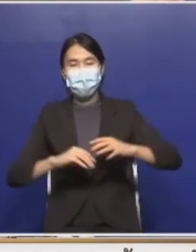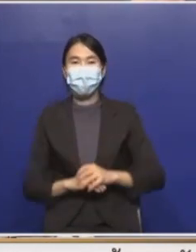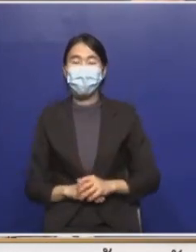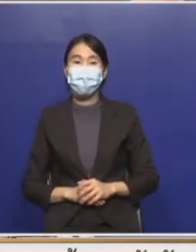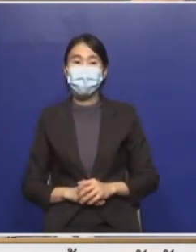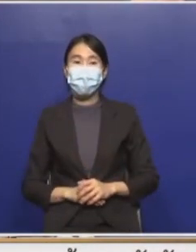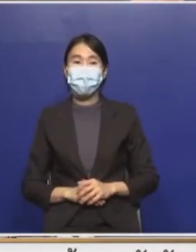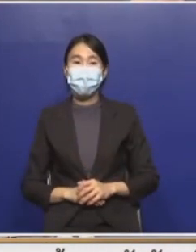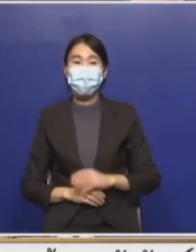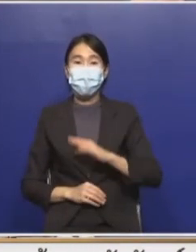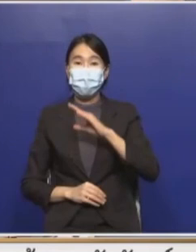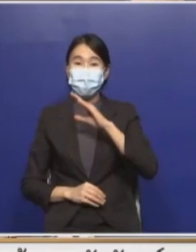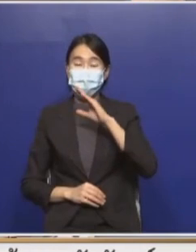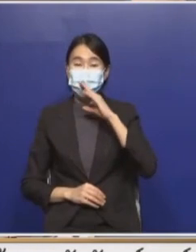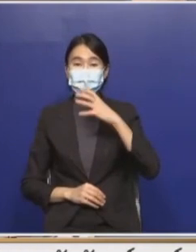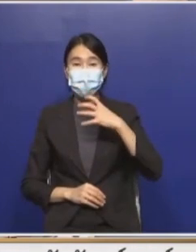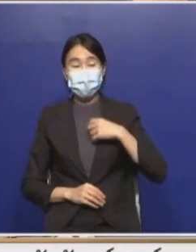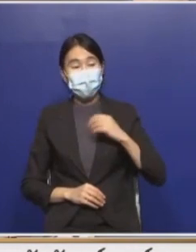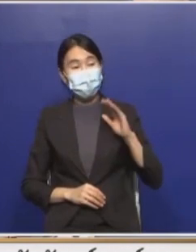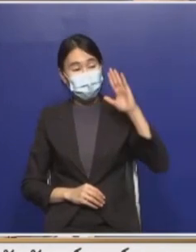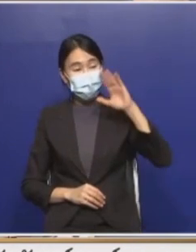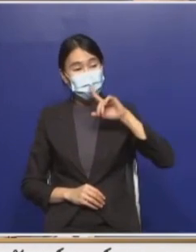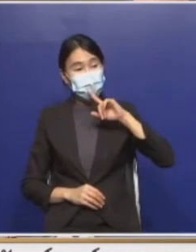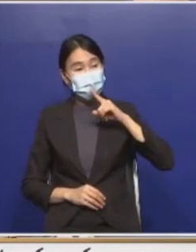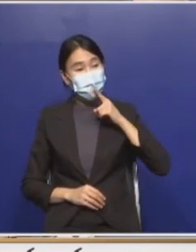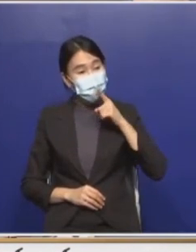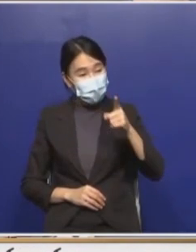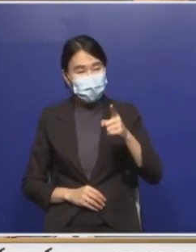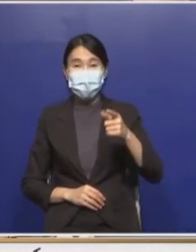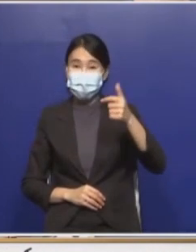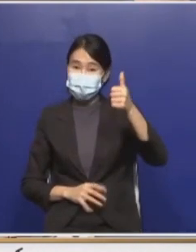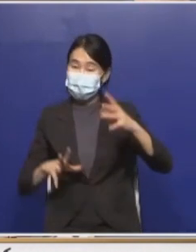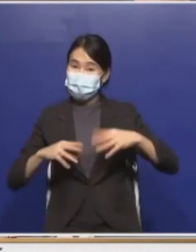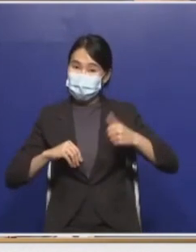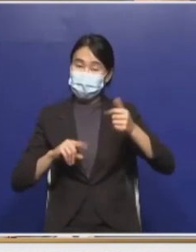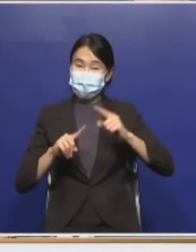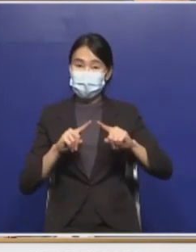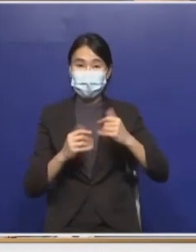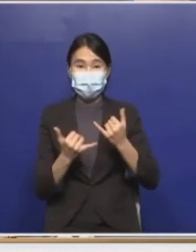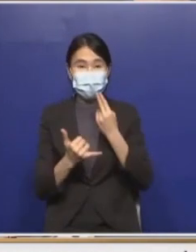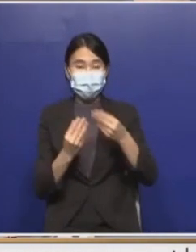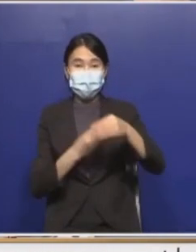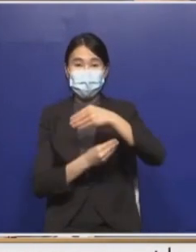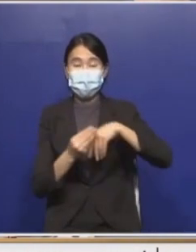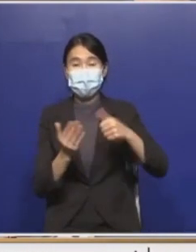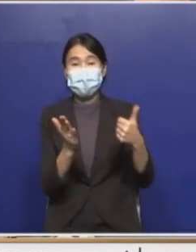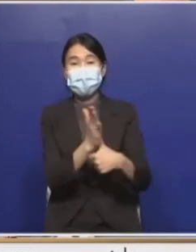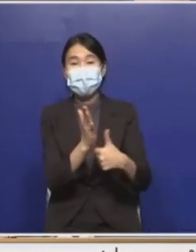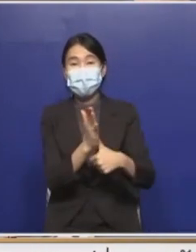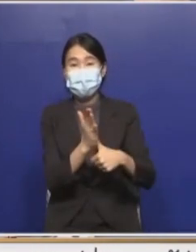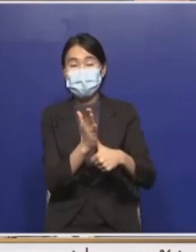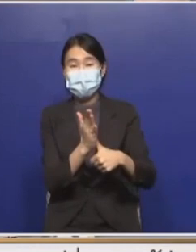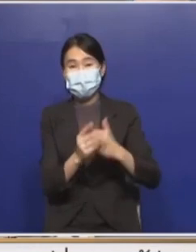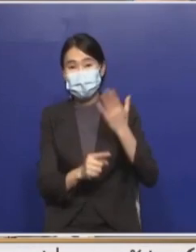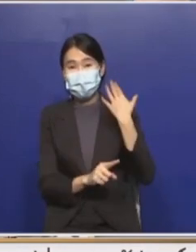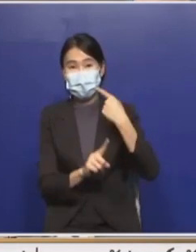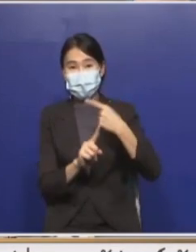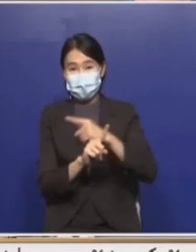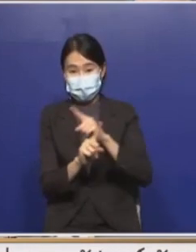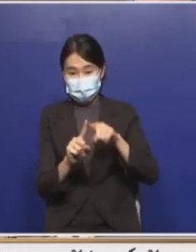ท่านจะเถียงผมท่านเถียงมาเลยหนี้สาธารณะแตะ9ล้านล้านในวันที่9